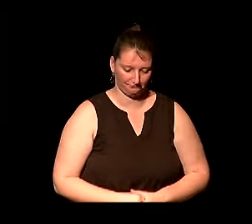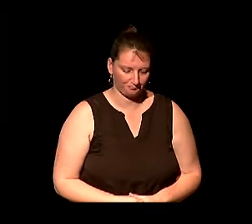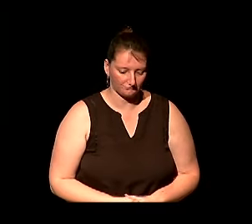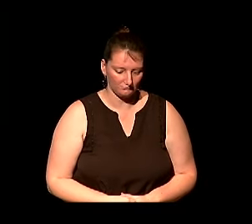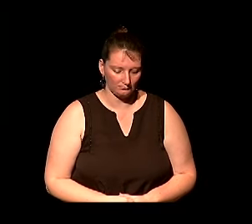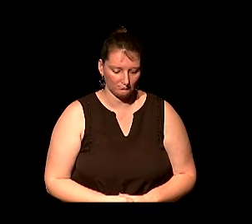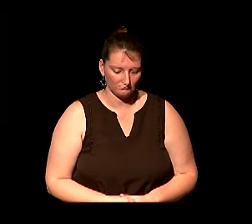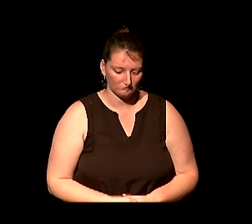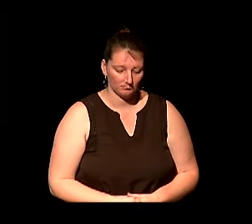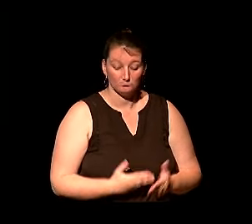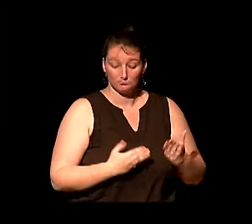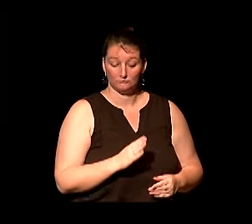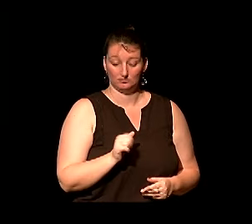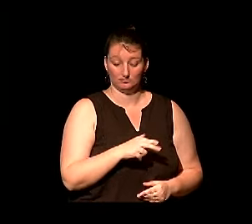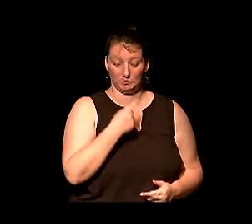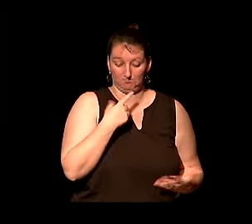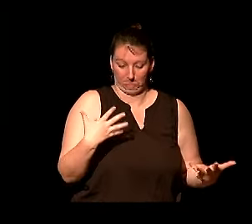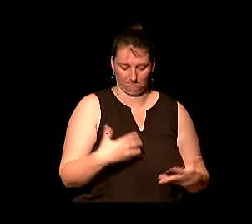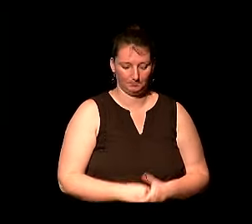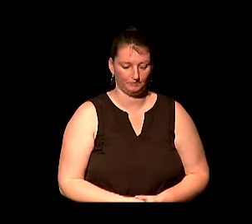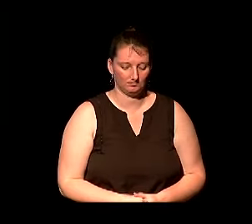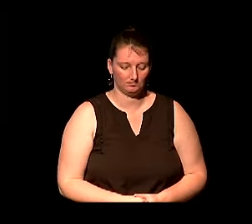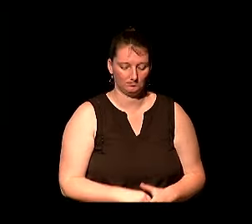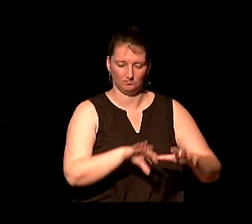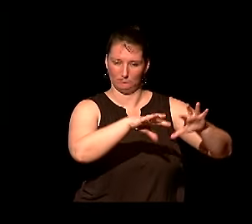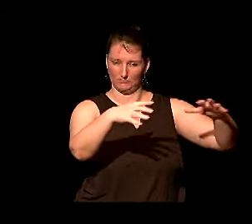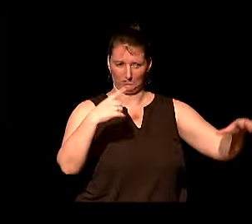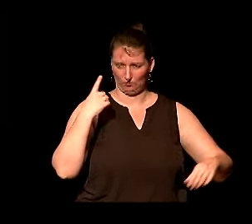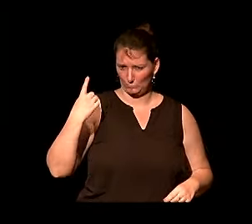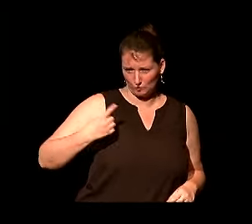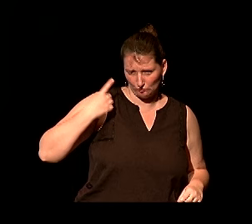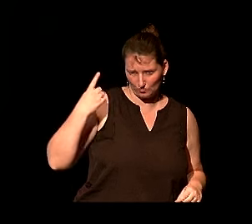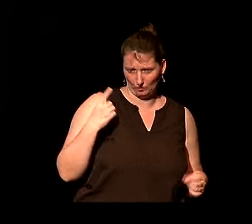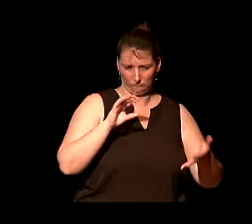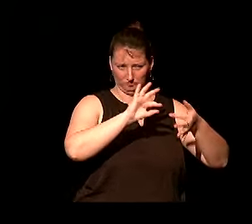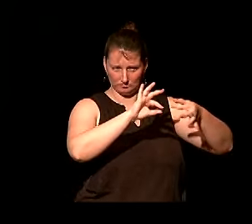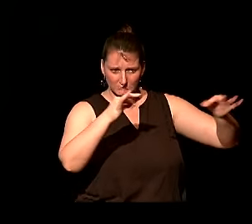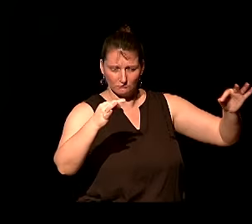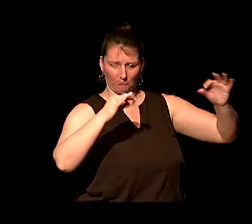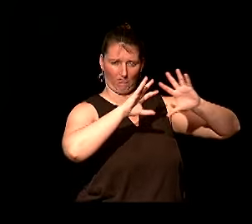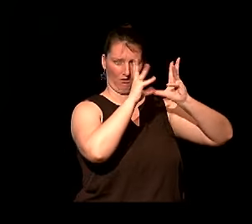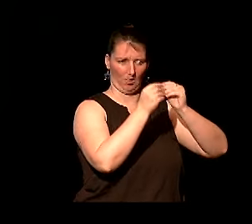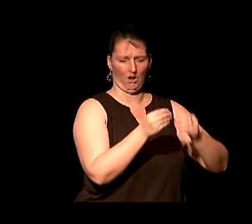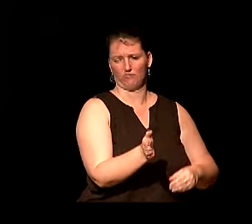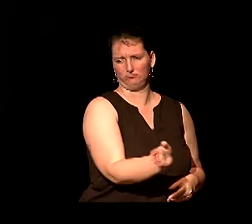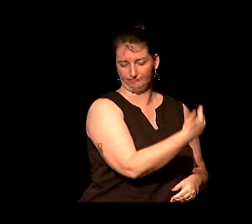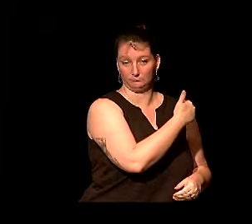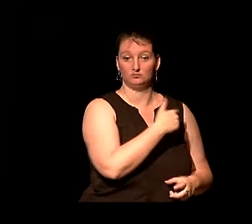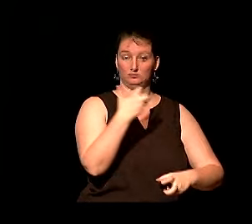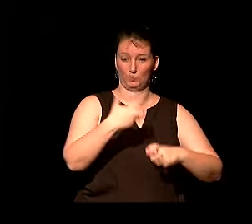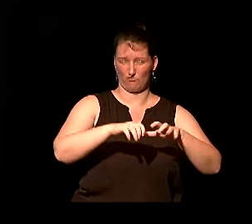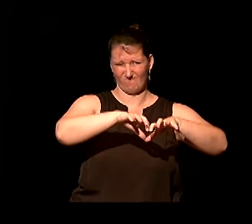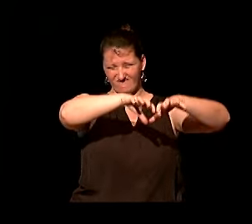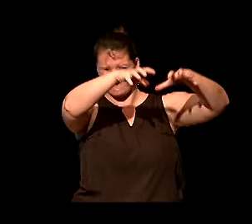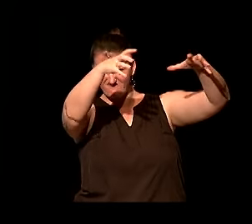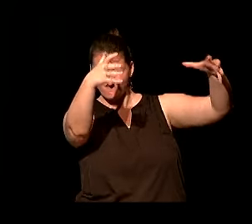Bazin va dire ceci à propos du film. Donc, le paysage est toujours dépouillé de son pittoresque dramatique, jamais de ses rochers impressionnants